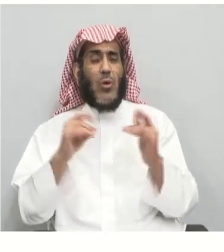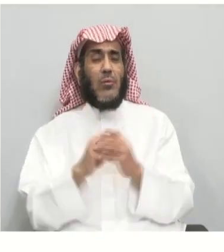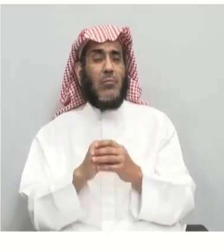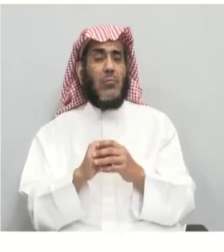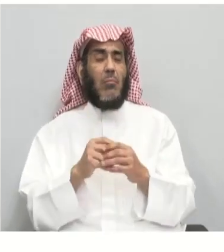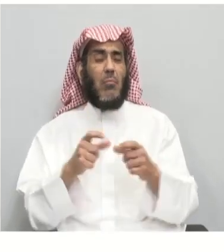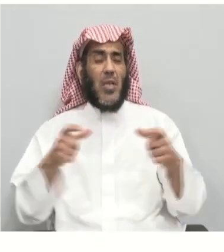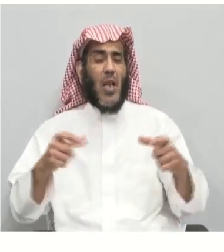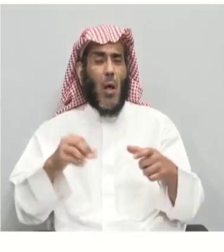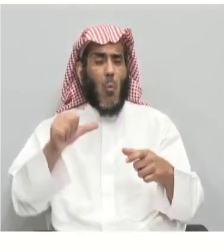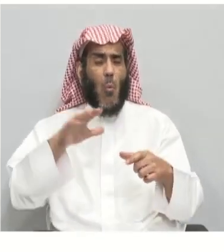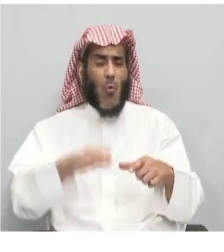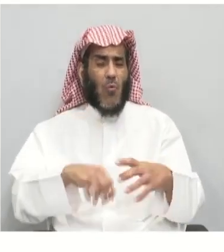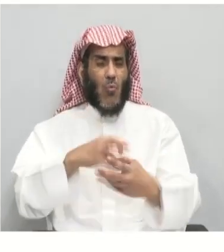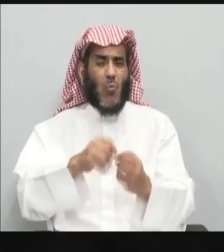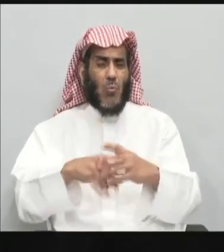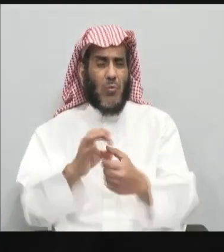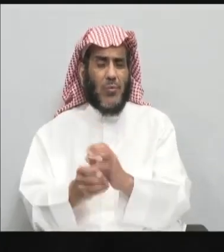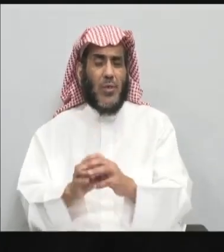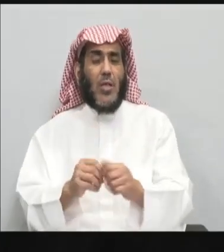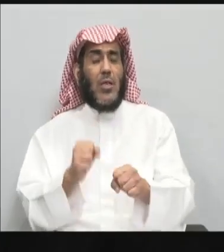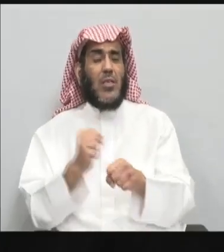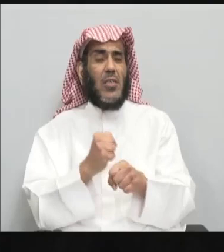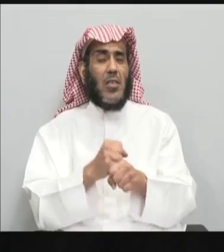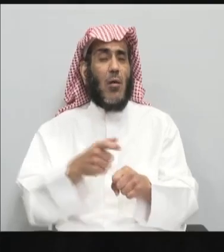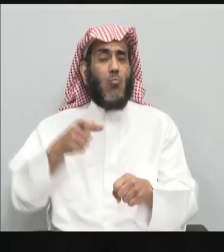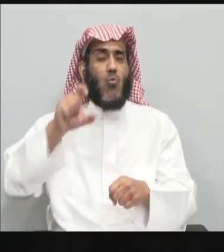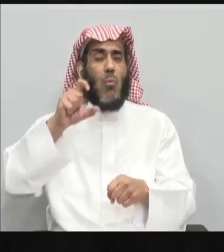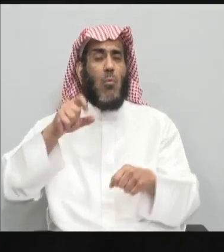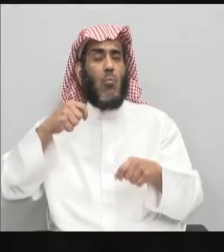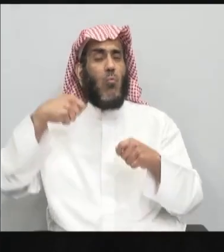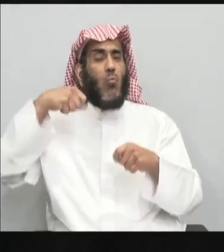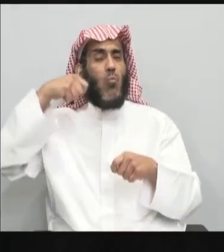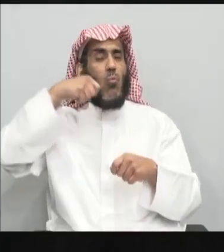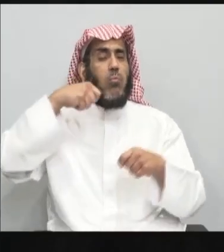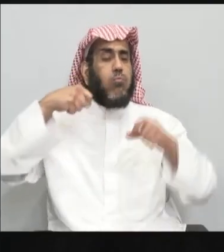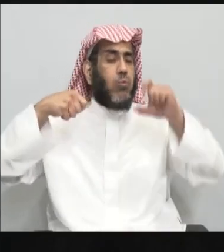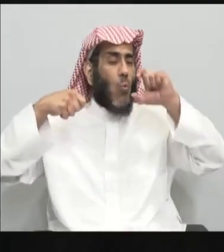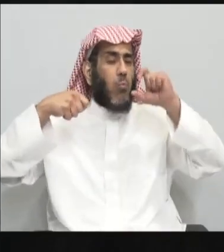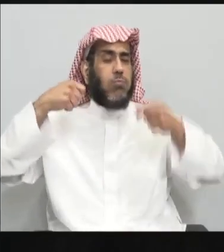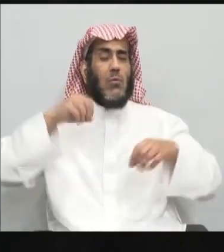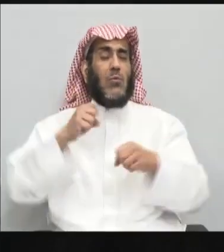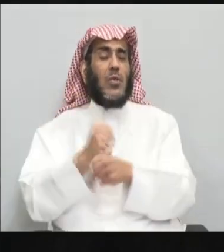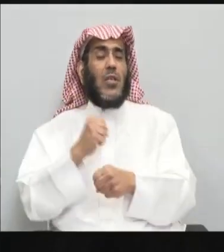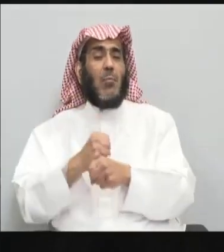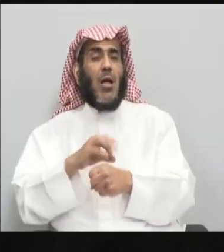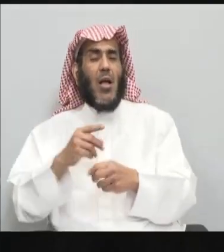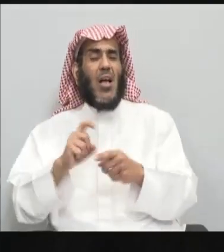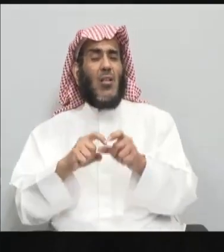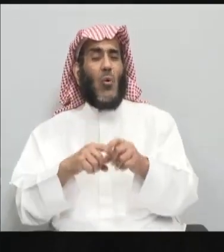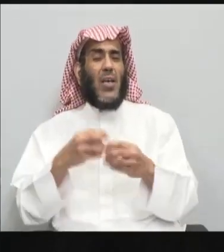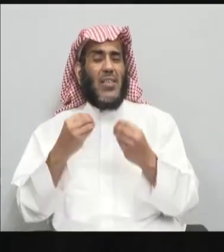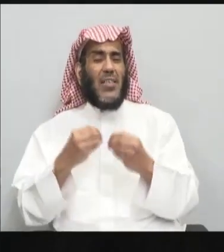باناء مملوء بالماء ايضا استخدام كوب الماء اثناء تنظيف الاسنان واستخدام ادوات